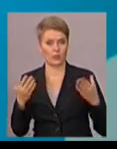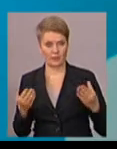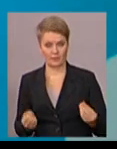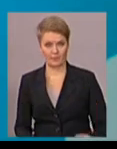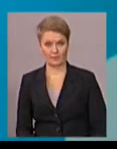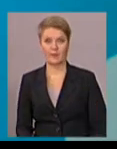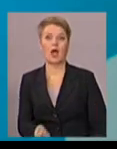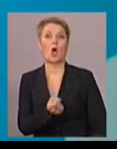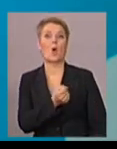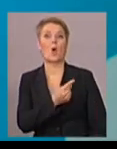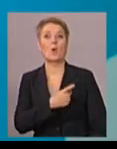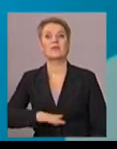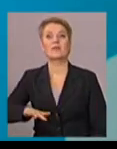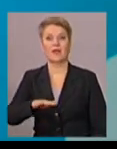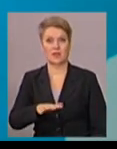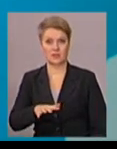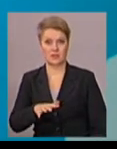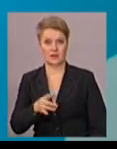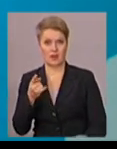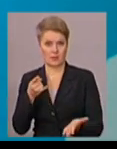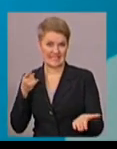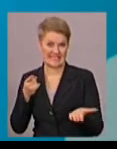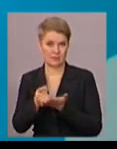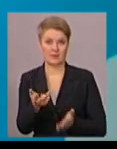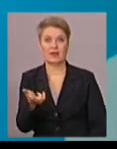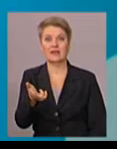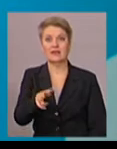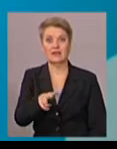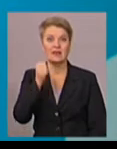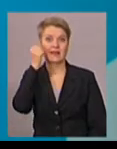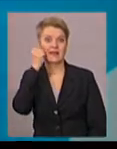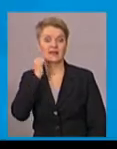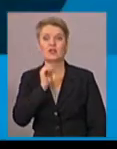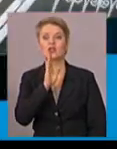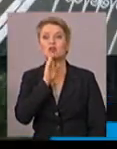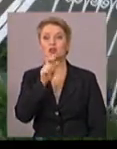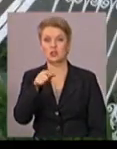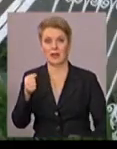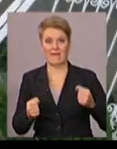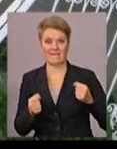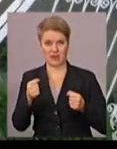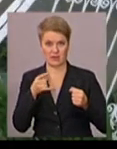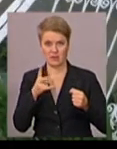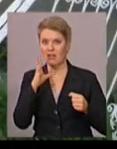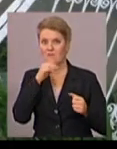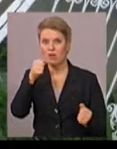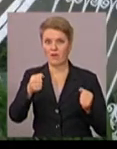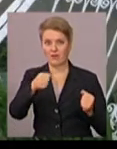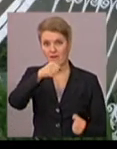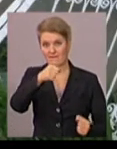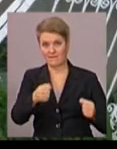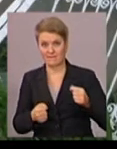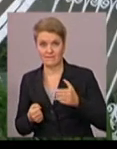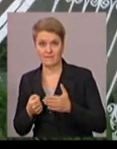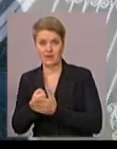На Одещині в ДТП загинули 3 літні жінки. Трагедія сталася в селі Виноградівка. Водій легковика не впорався з керуванням і в'їхав